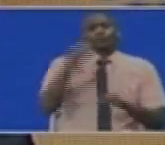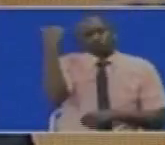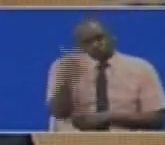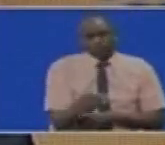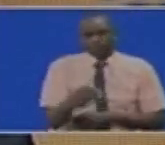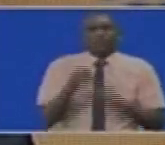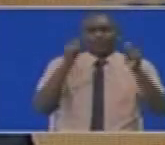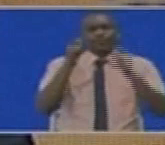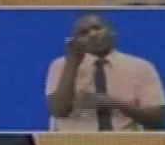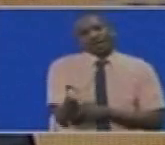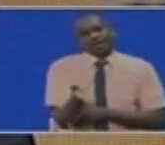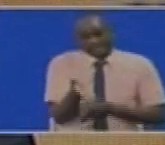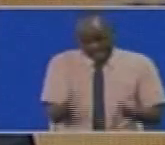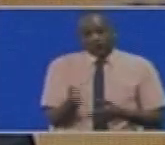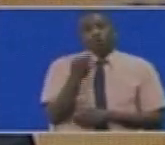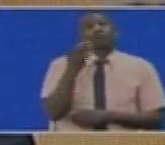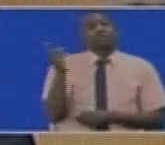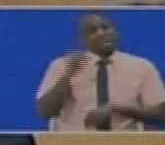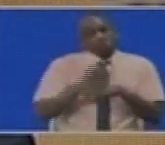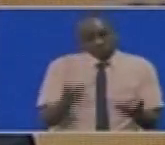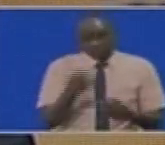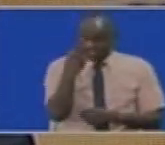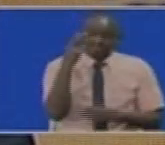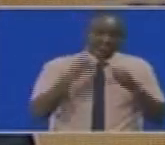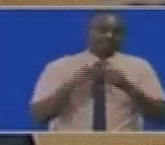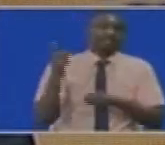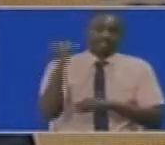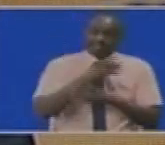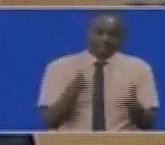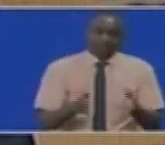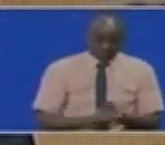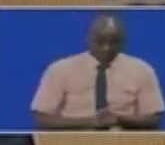ya 37 hii leo. Cecilia Wakesho na taarifa zaidi.